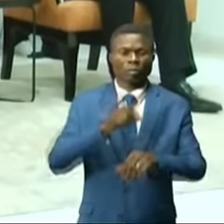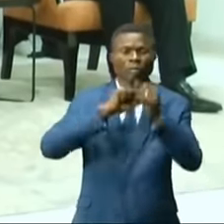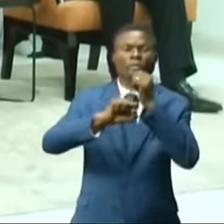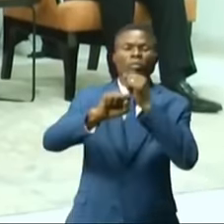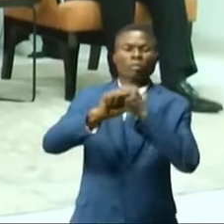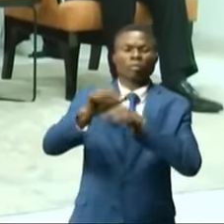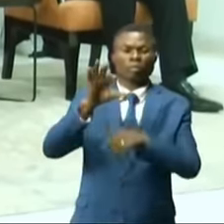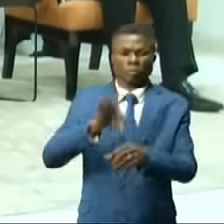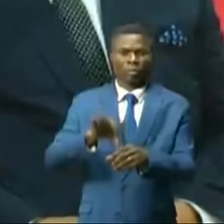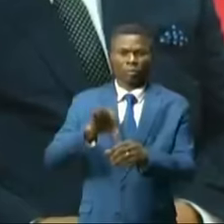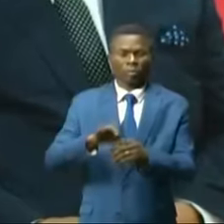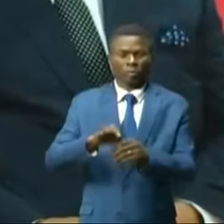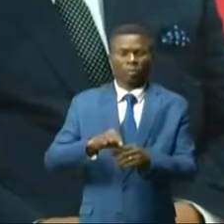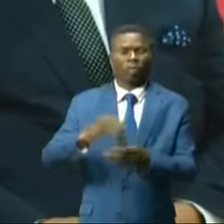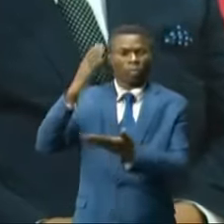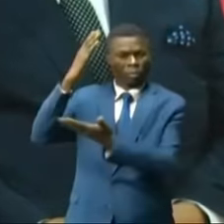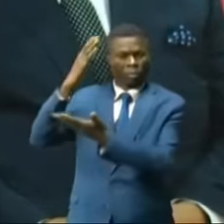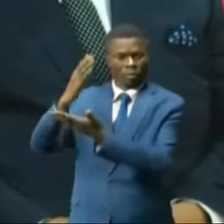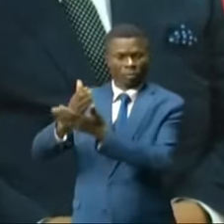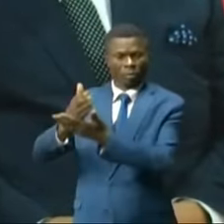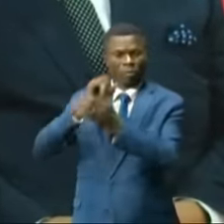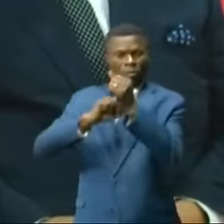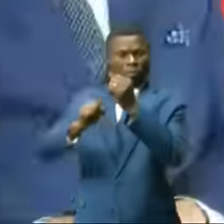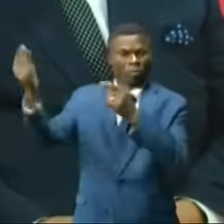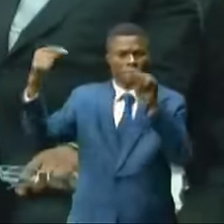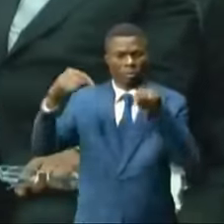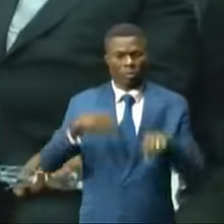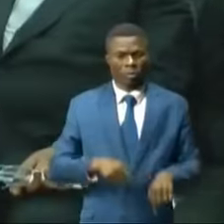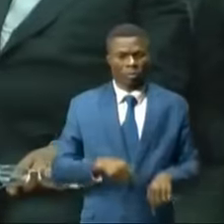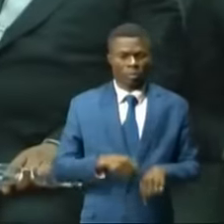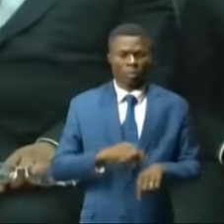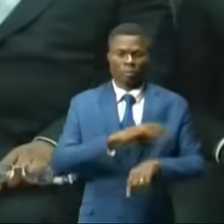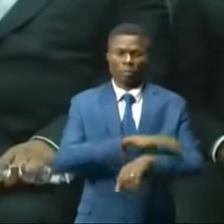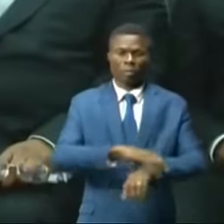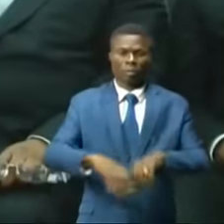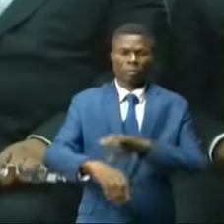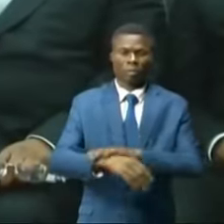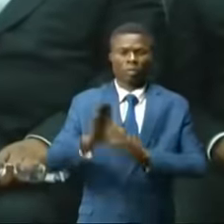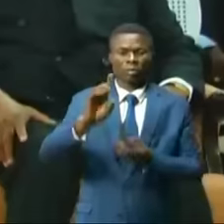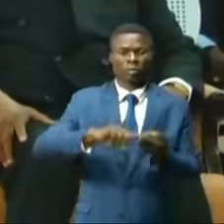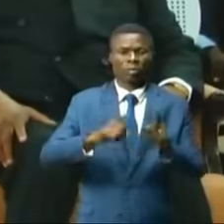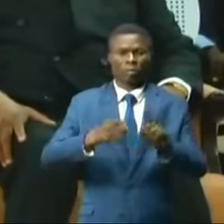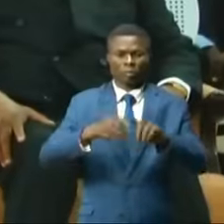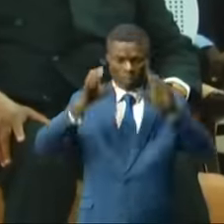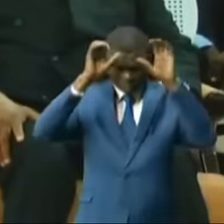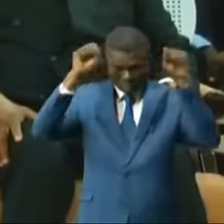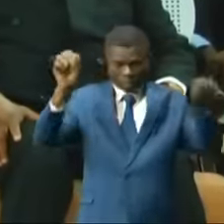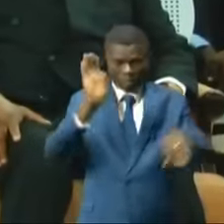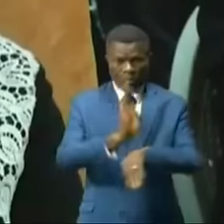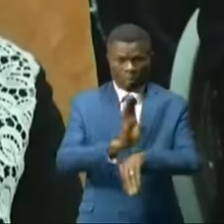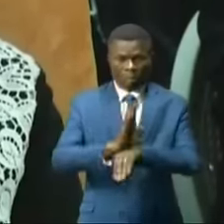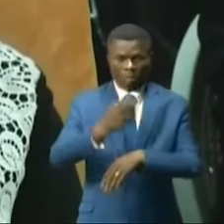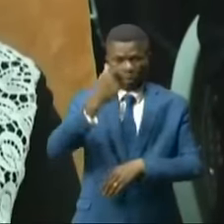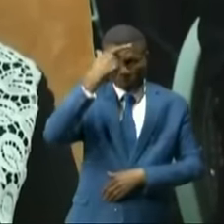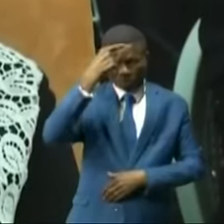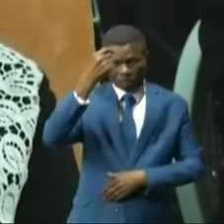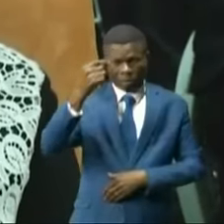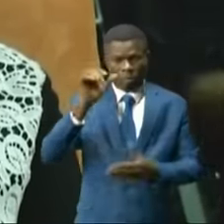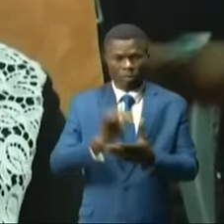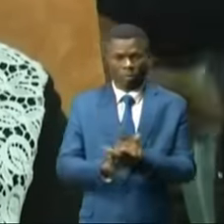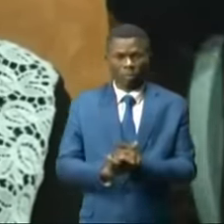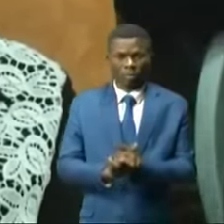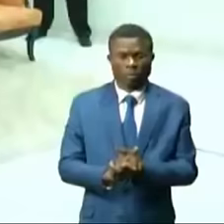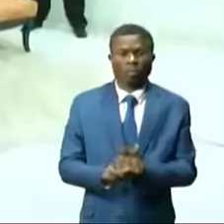électorale qu'il a jugé d'interrompre pour venir compatir avec son homologue Denis Sassou Nguesso et son